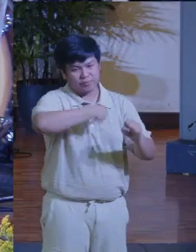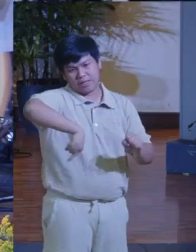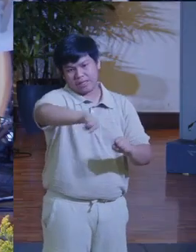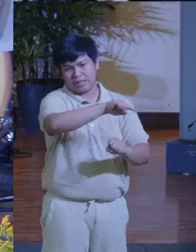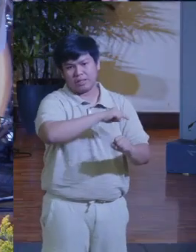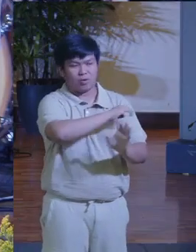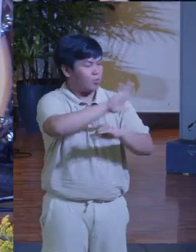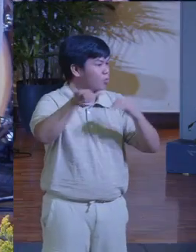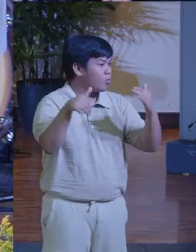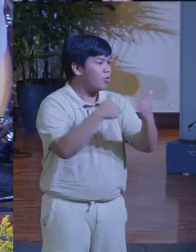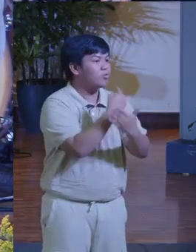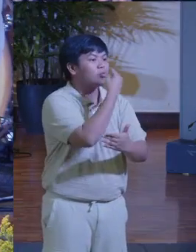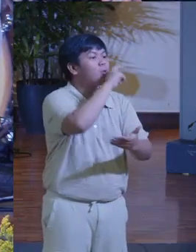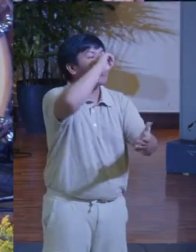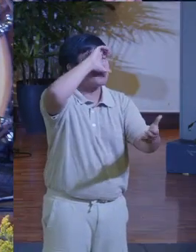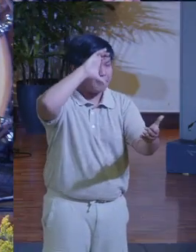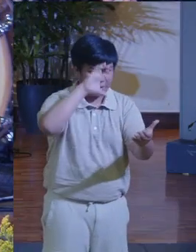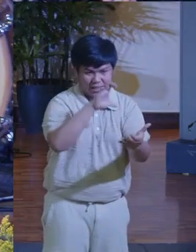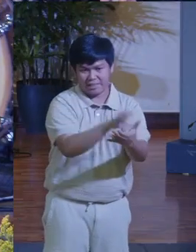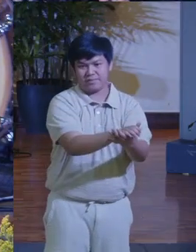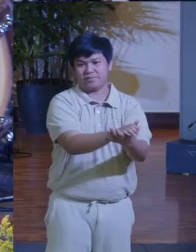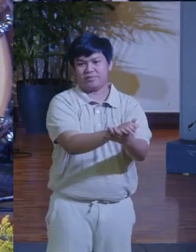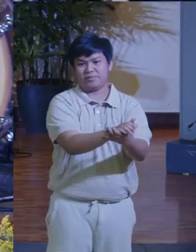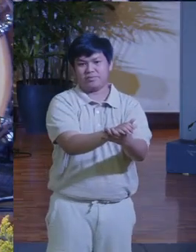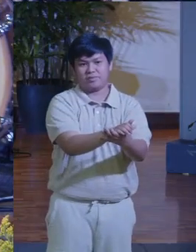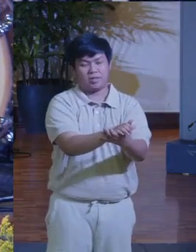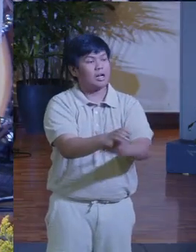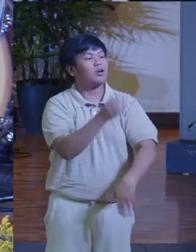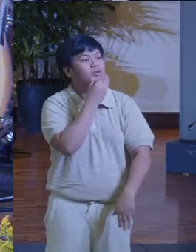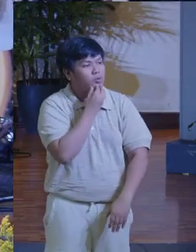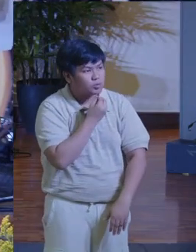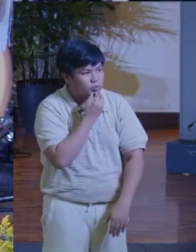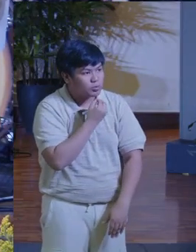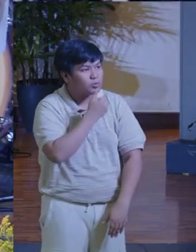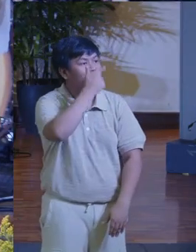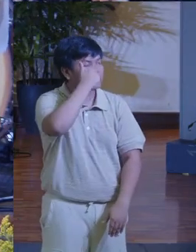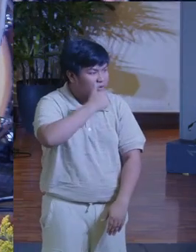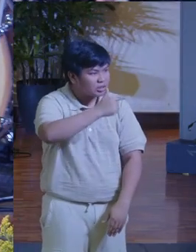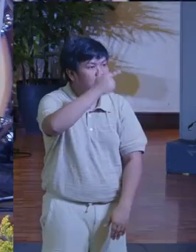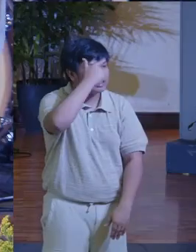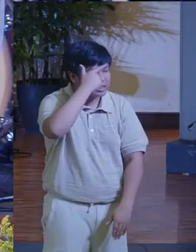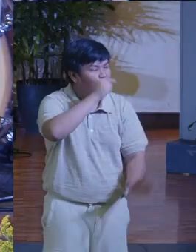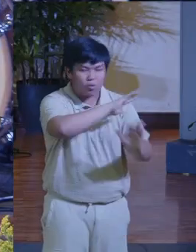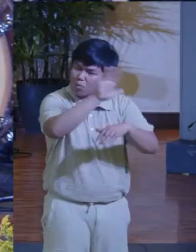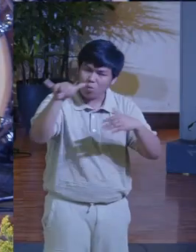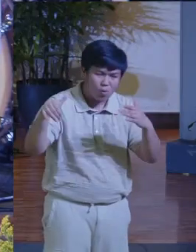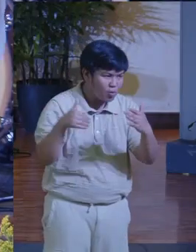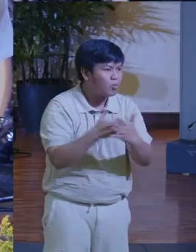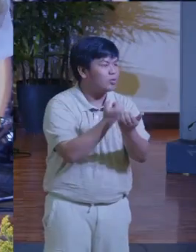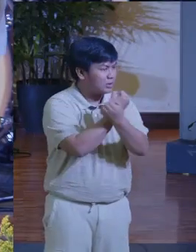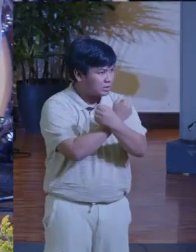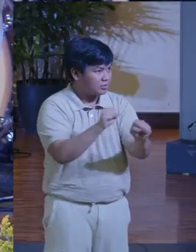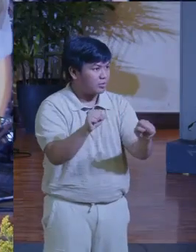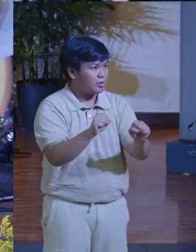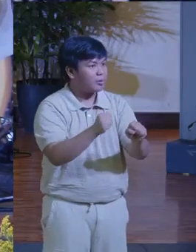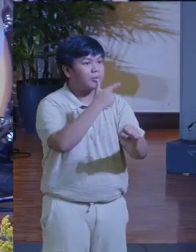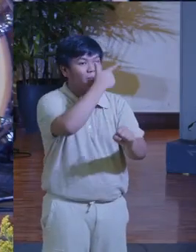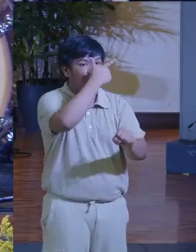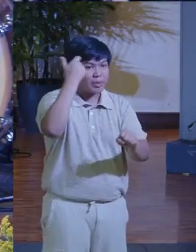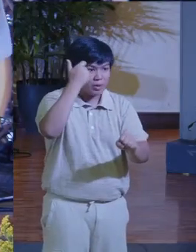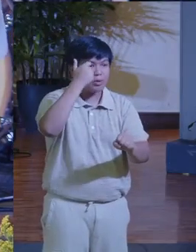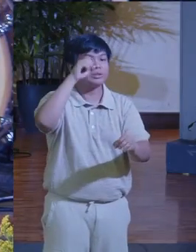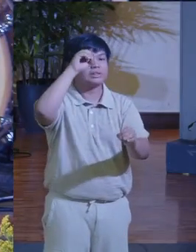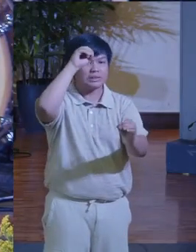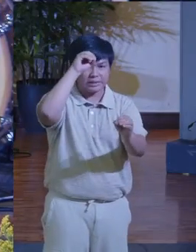to everyone who believes, to the Jew first and also to the Greek. Tapos, for in it, dahil